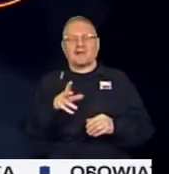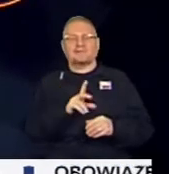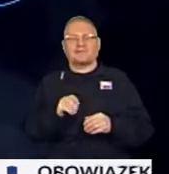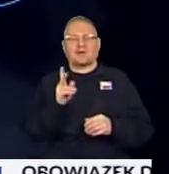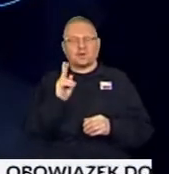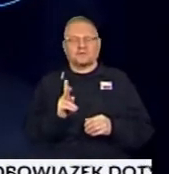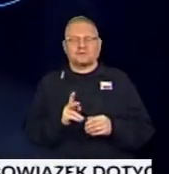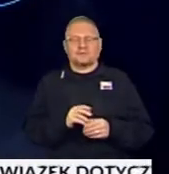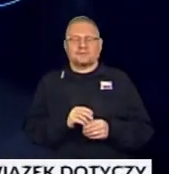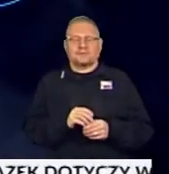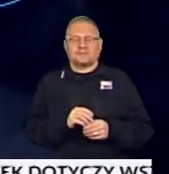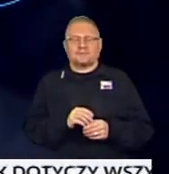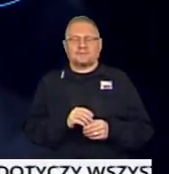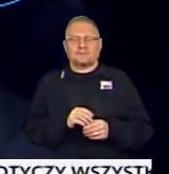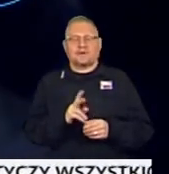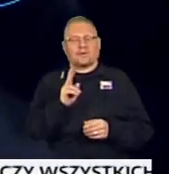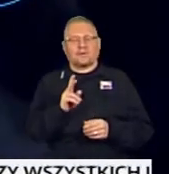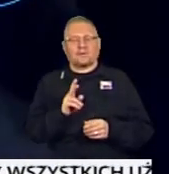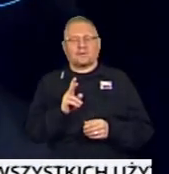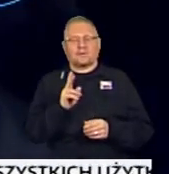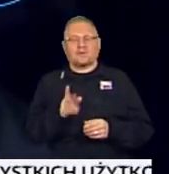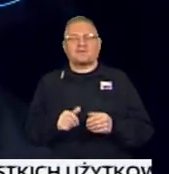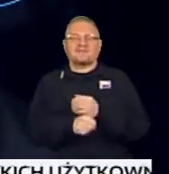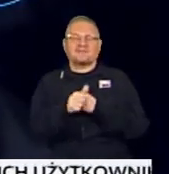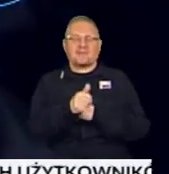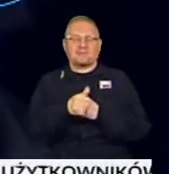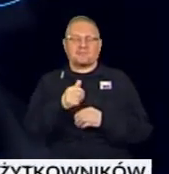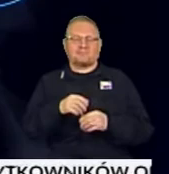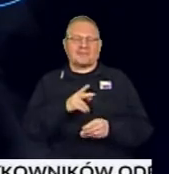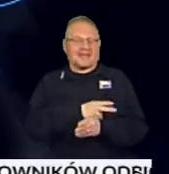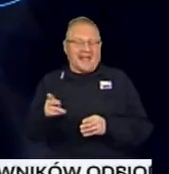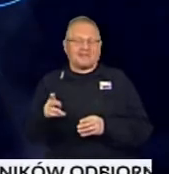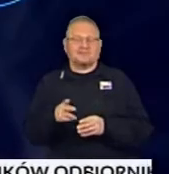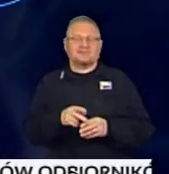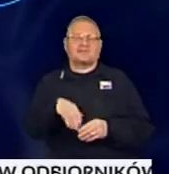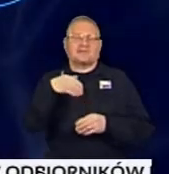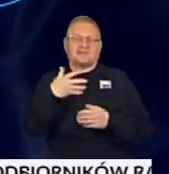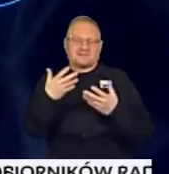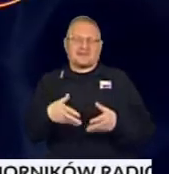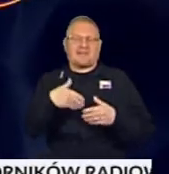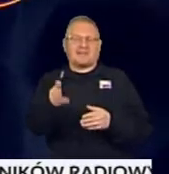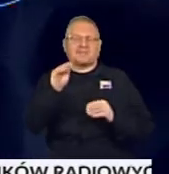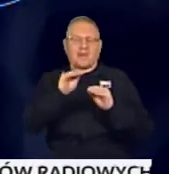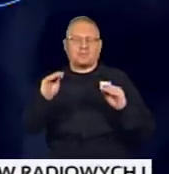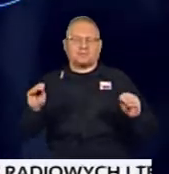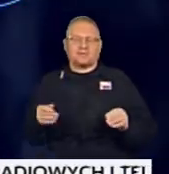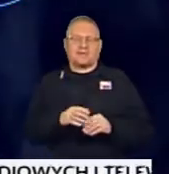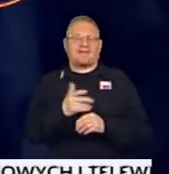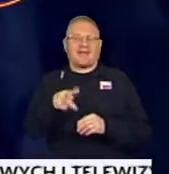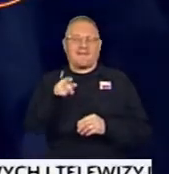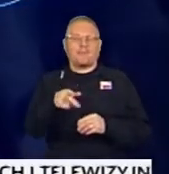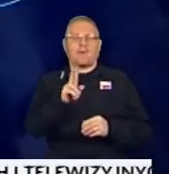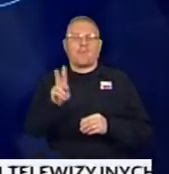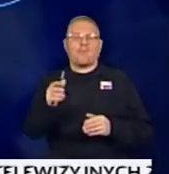ktoś, kto nie wiem, ze względów higienicznych postanowił dać nauczkę, no nie temu, komu powinien, tak?